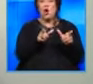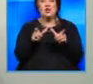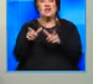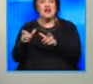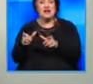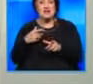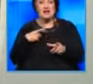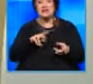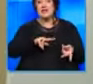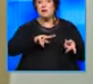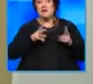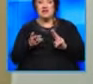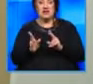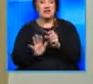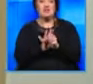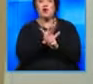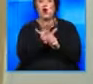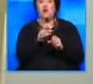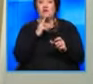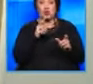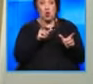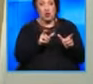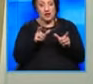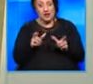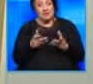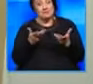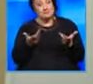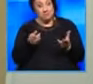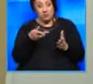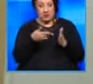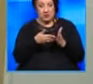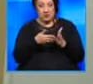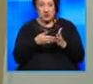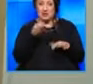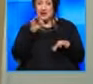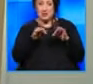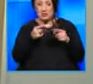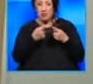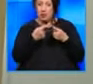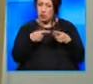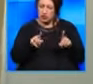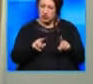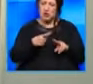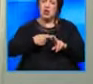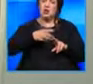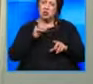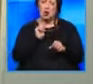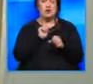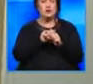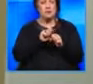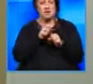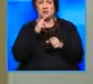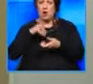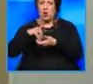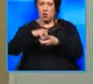поради тази причина изборният процес е малко по-различен. Но създадахме съответната организация заедно с изборните комисии и